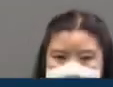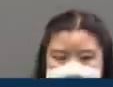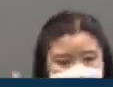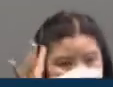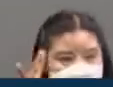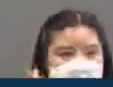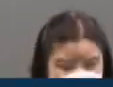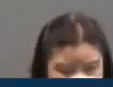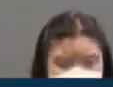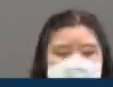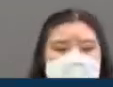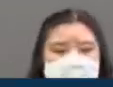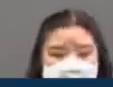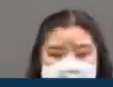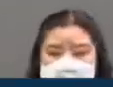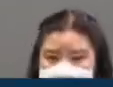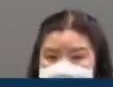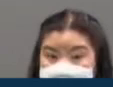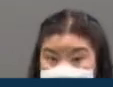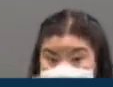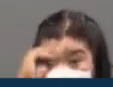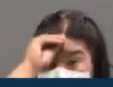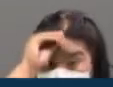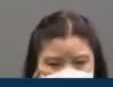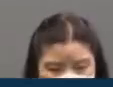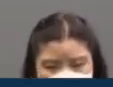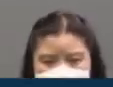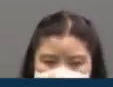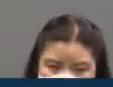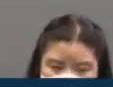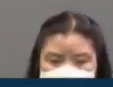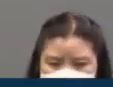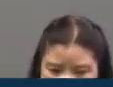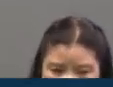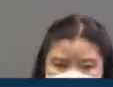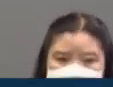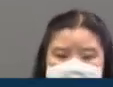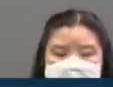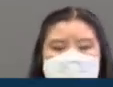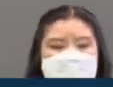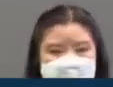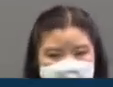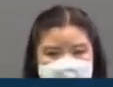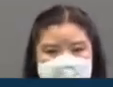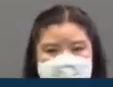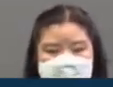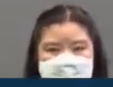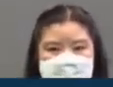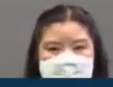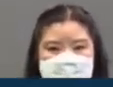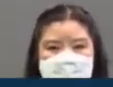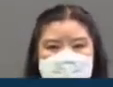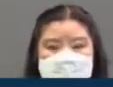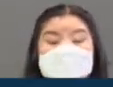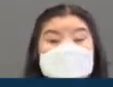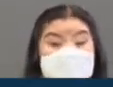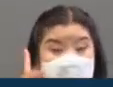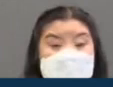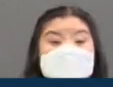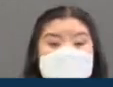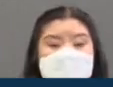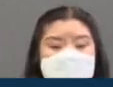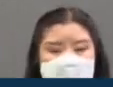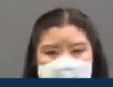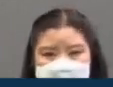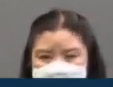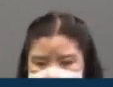มจะลงพื้นที่ไปเยี่ยมผู้ประสบอันตรายเพื่อไปดูสถานที่เกิดเหตุ เรื่องของวาตภัยนะด้วยจะไปเยี่ยมที่โน่นหน่อยนะ